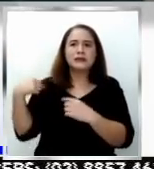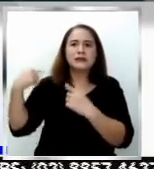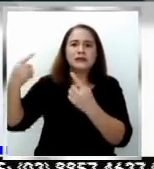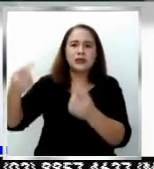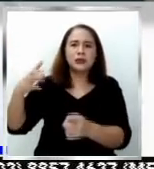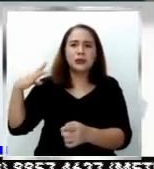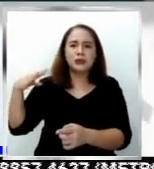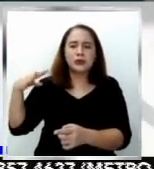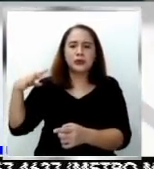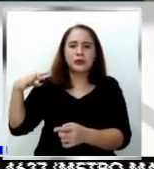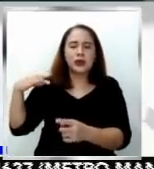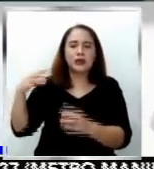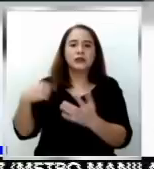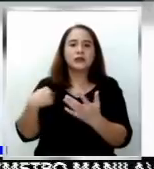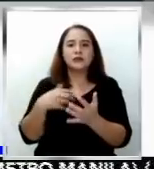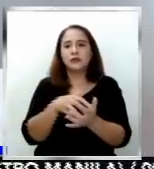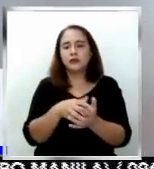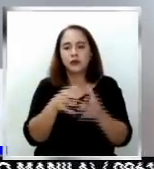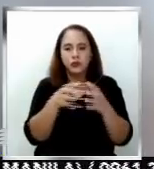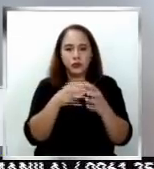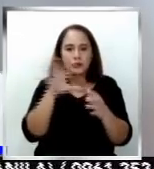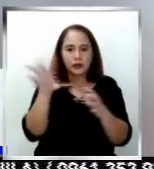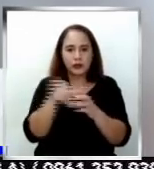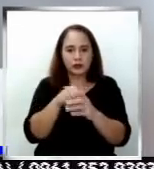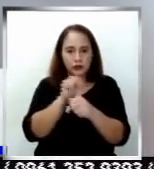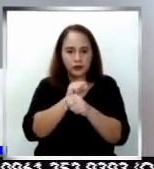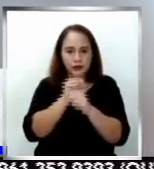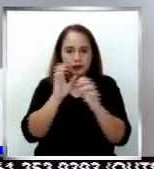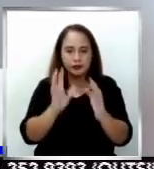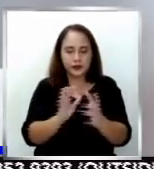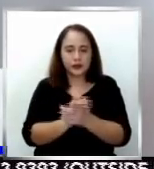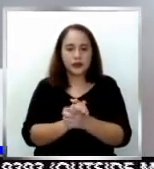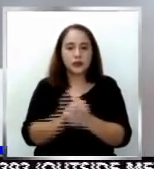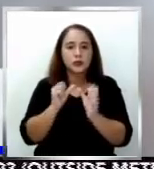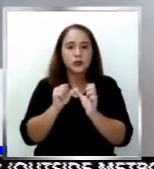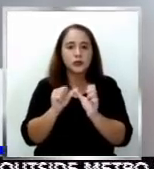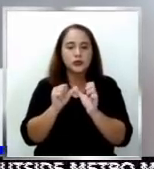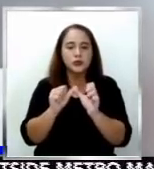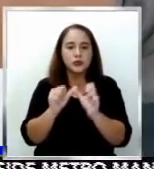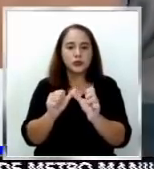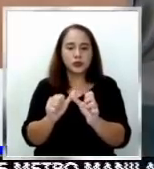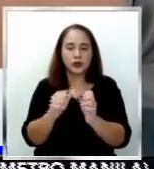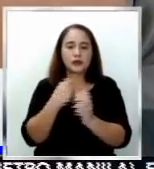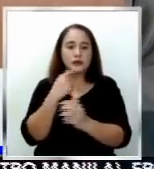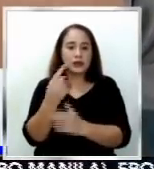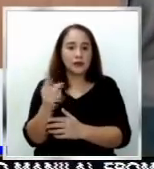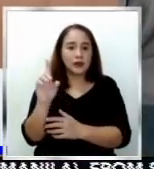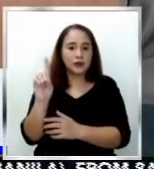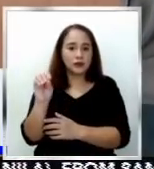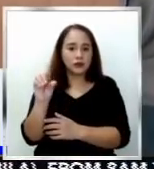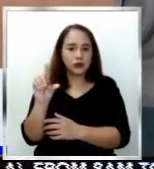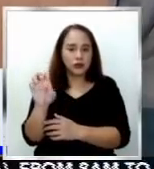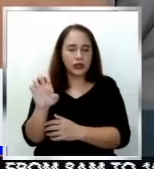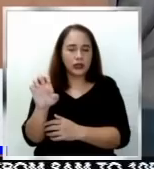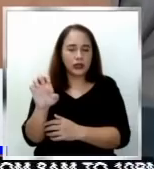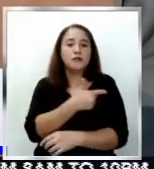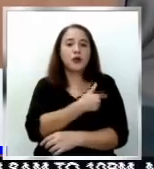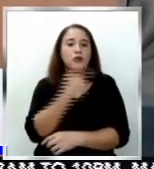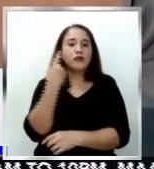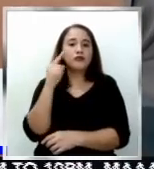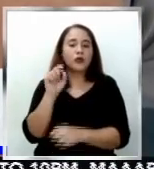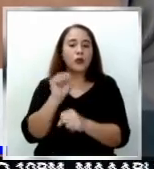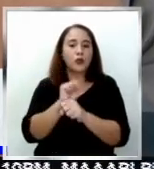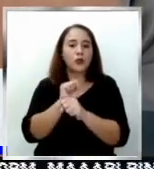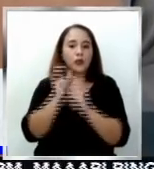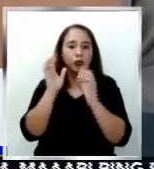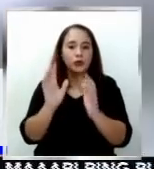mga vulnerable sectors kasama na ang mga manggagawa. Magtutuloy-tuloy naman na raw ito, sabi ng Dole. Bakuna para sa mga manggagawang